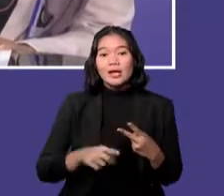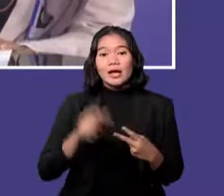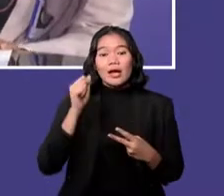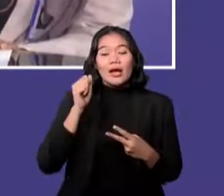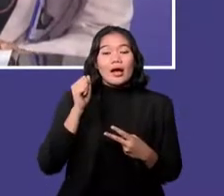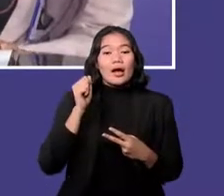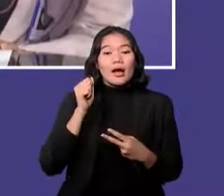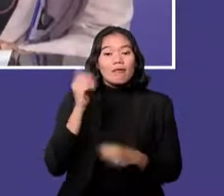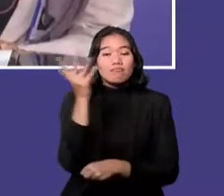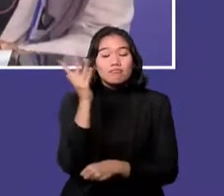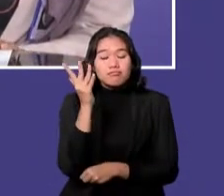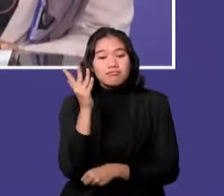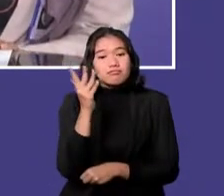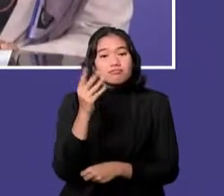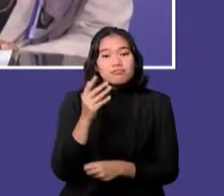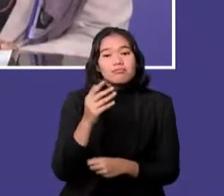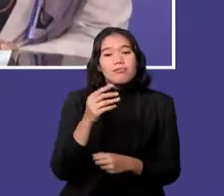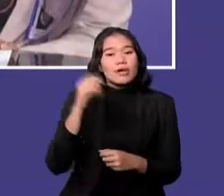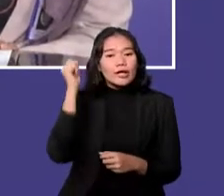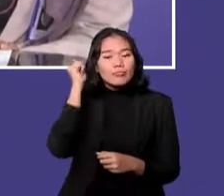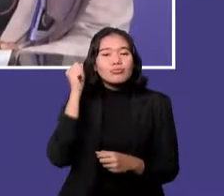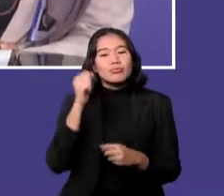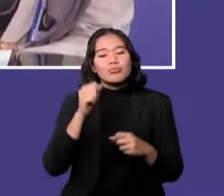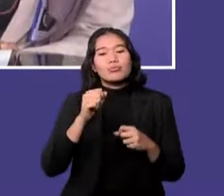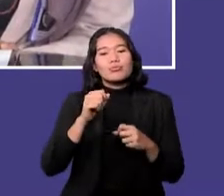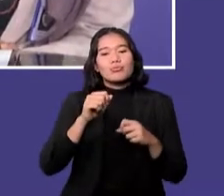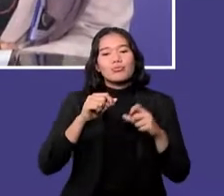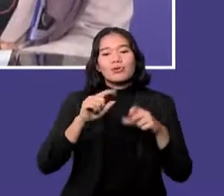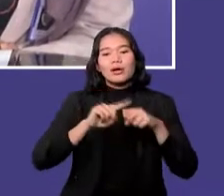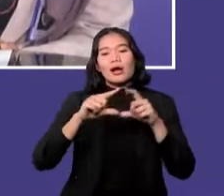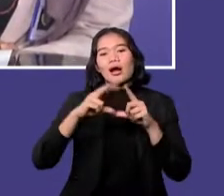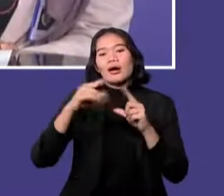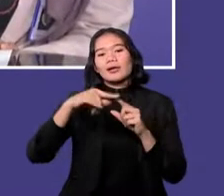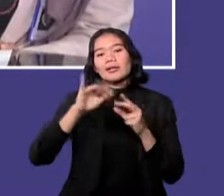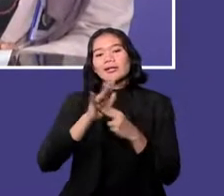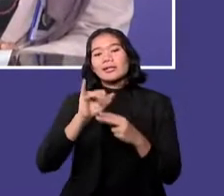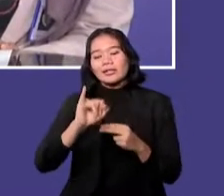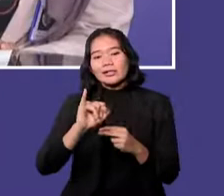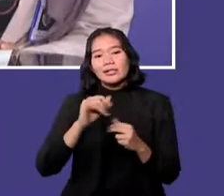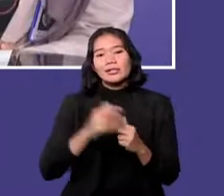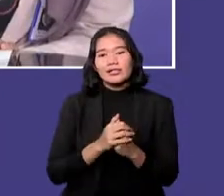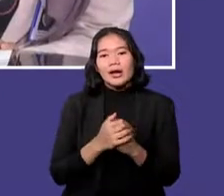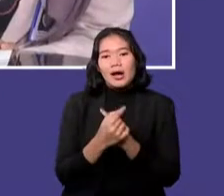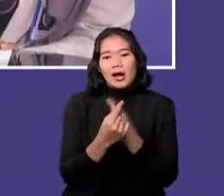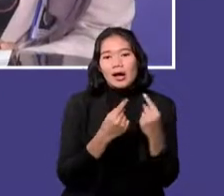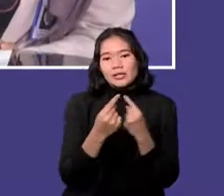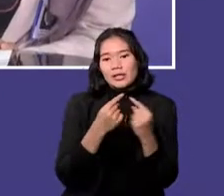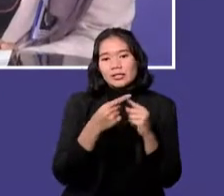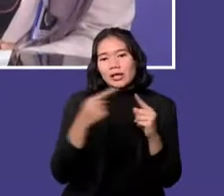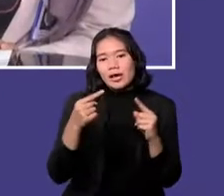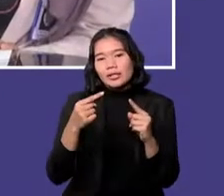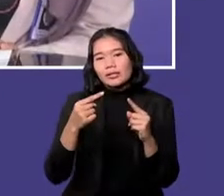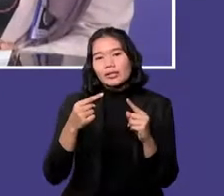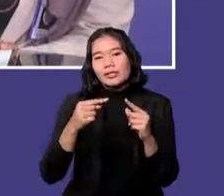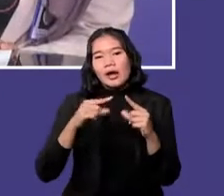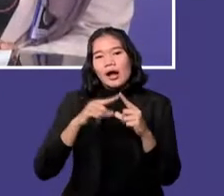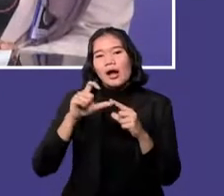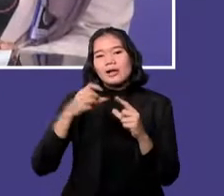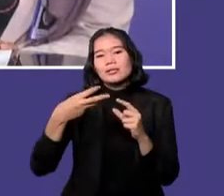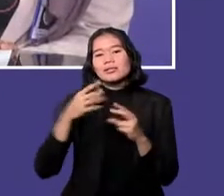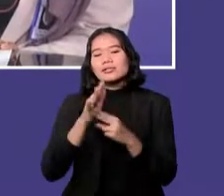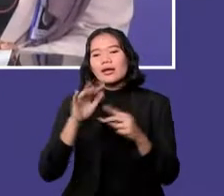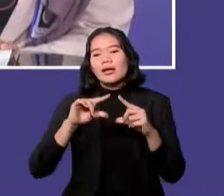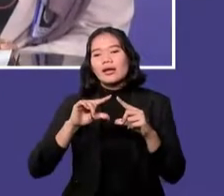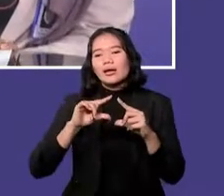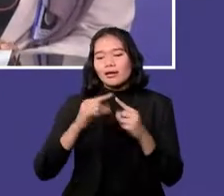istimewa kita, Dr. Kartini Syahrir. Beliau adalah antropolog, juga penasihat untuk ASEAN Institute for Peace and Reconciliation dari